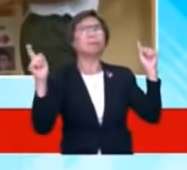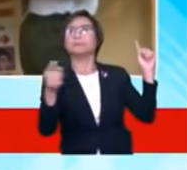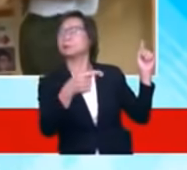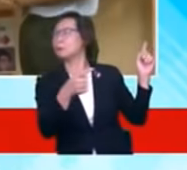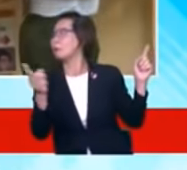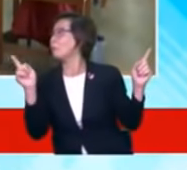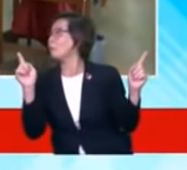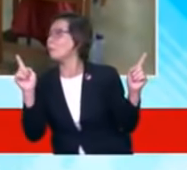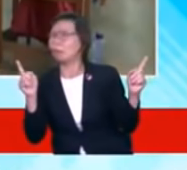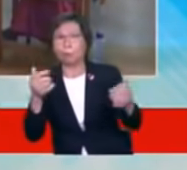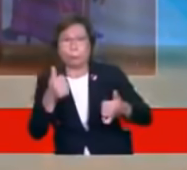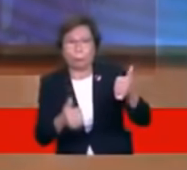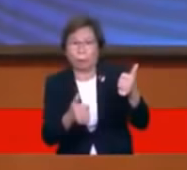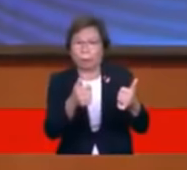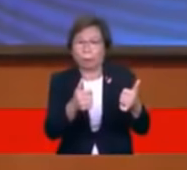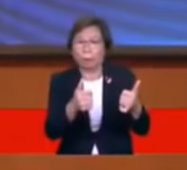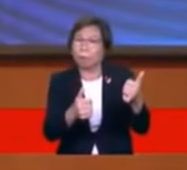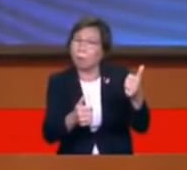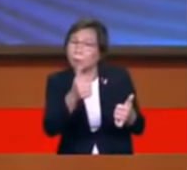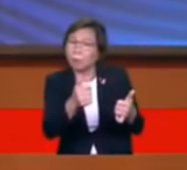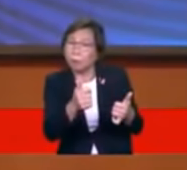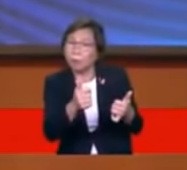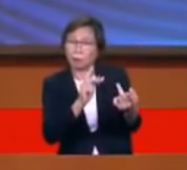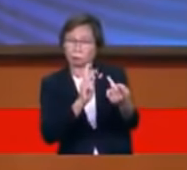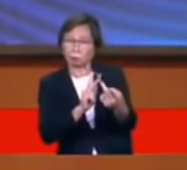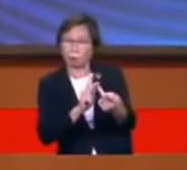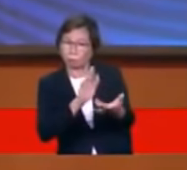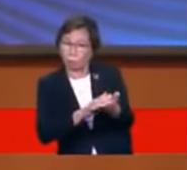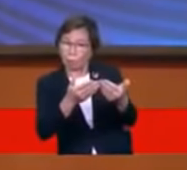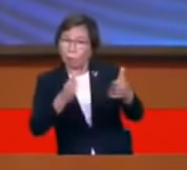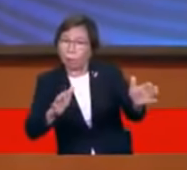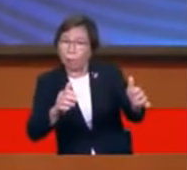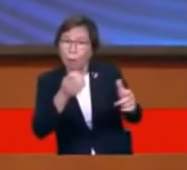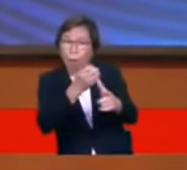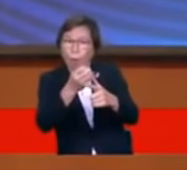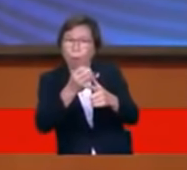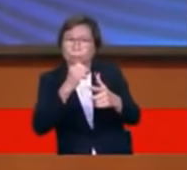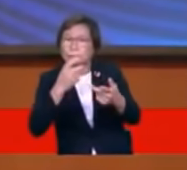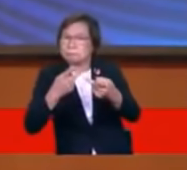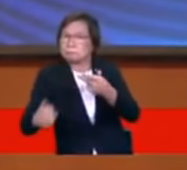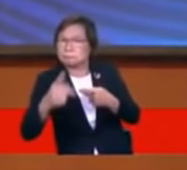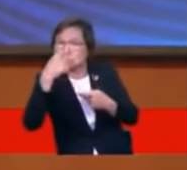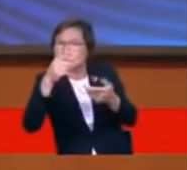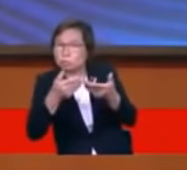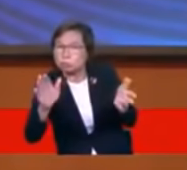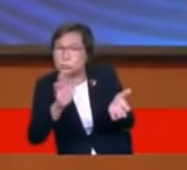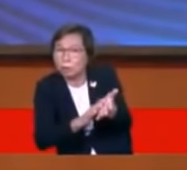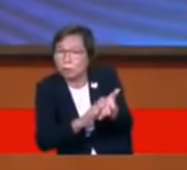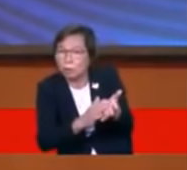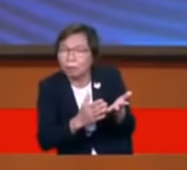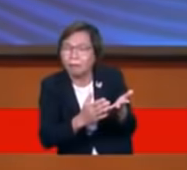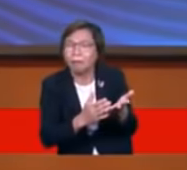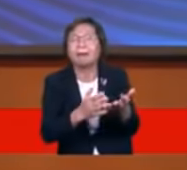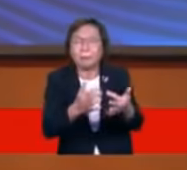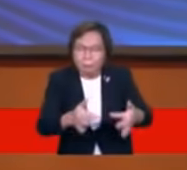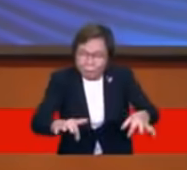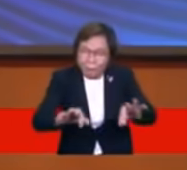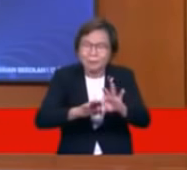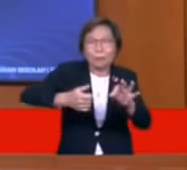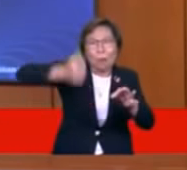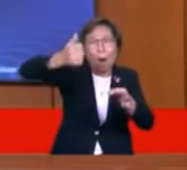ada ianya sesuai untuk kami membuka semula sekolah apa yang penting